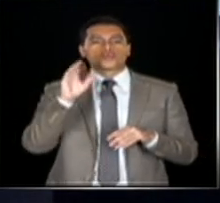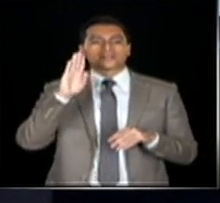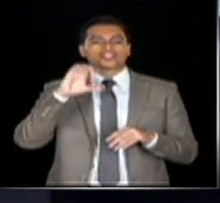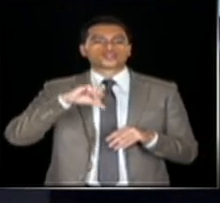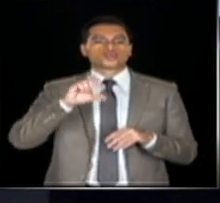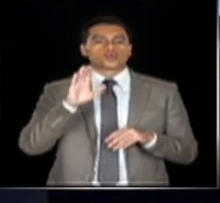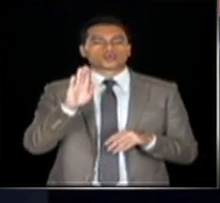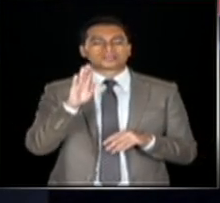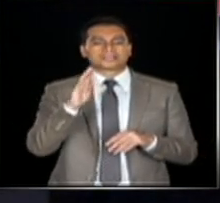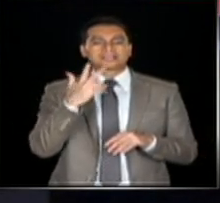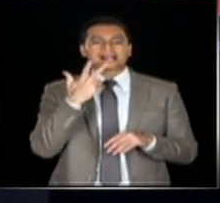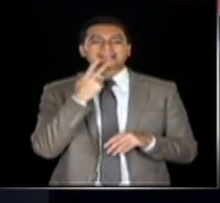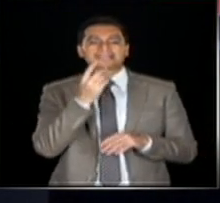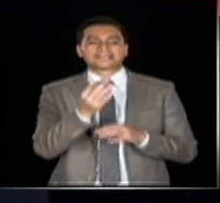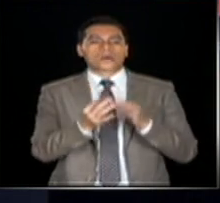ثلاث ثواني.